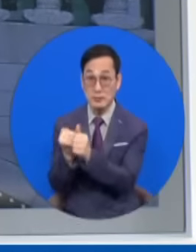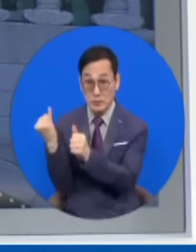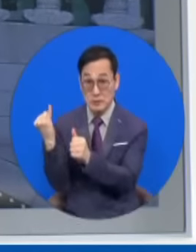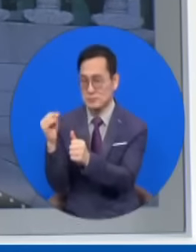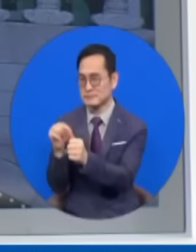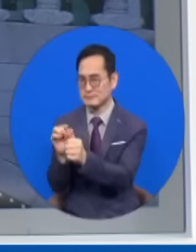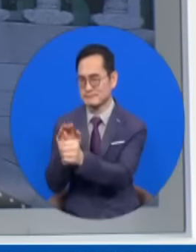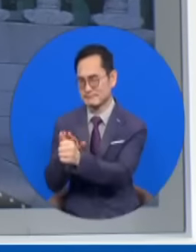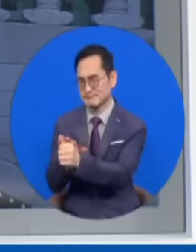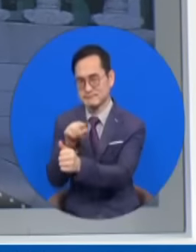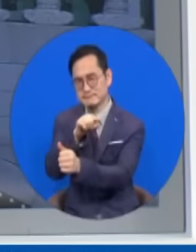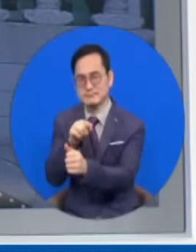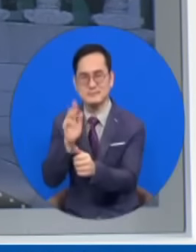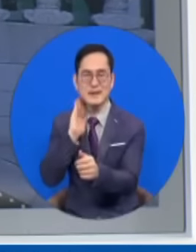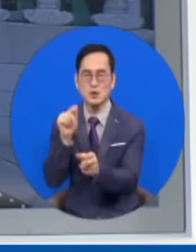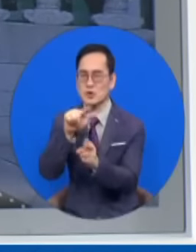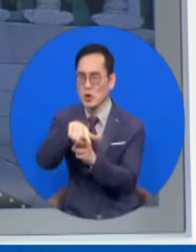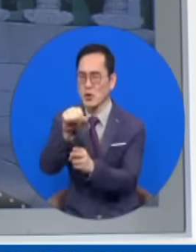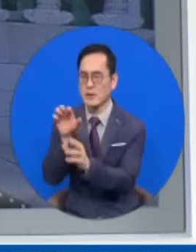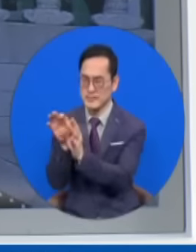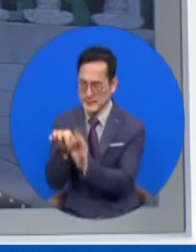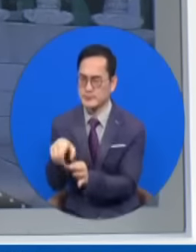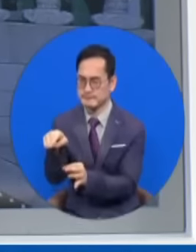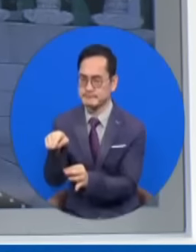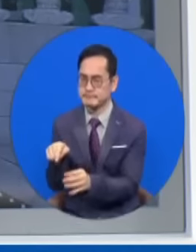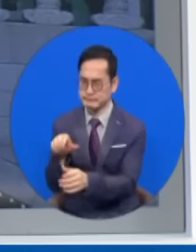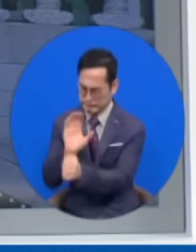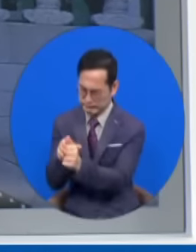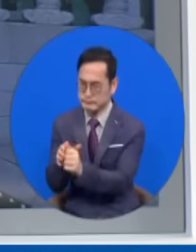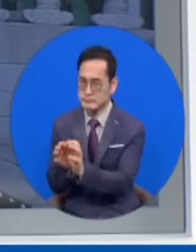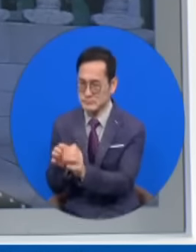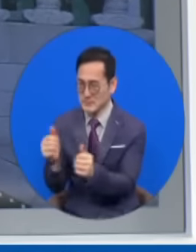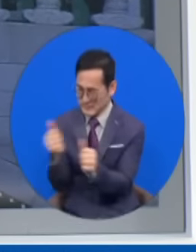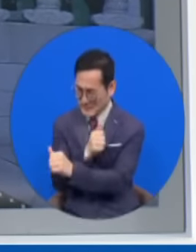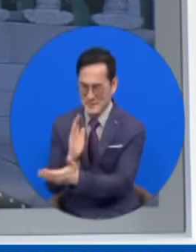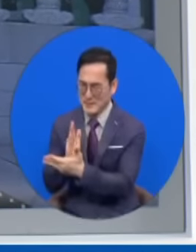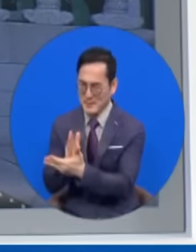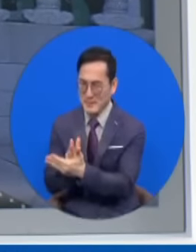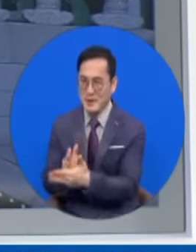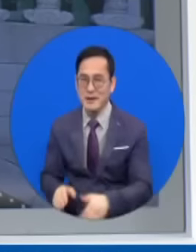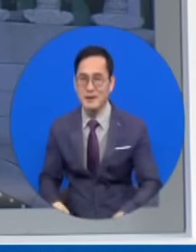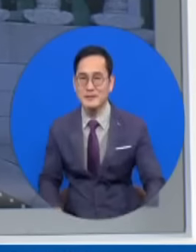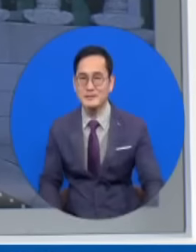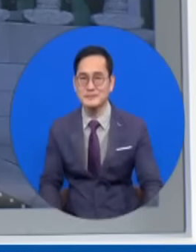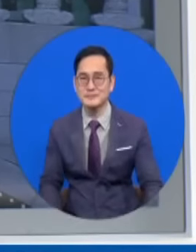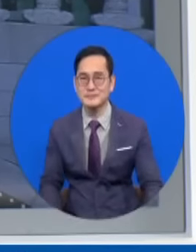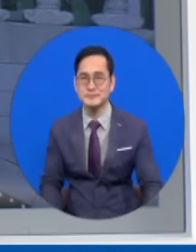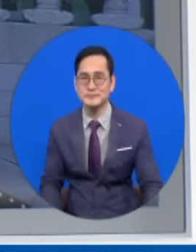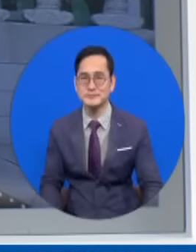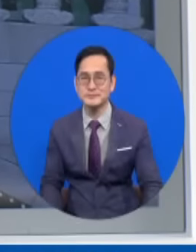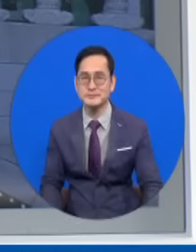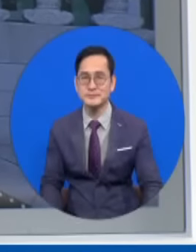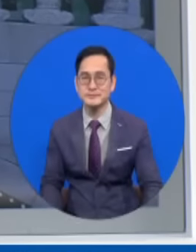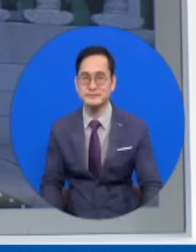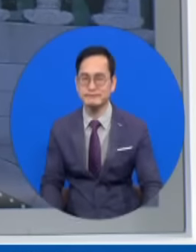계속 가라 라며 후보 교체는 없다라는 뜻을 권고한 것으로 드러났습니다.